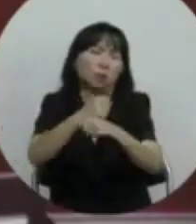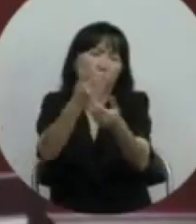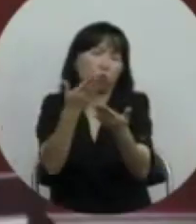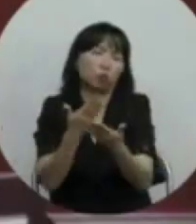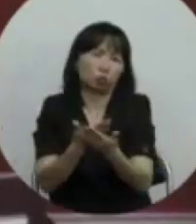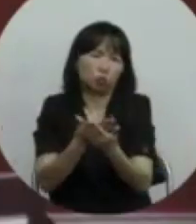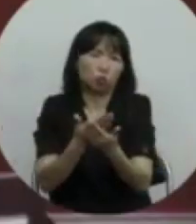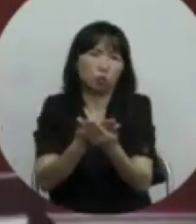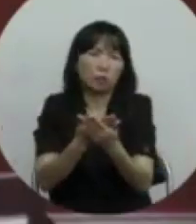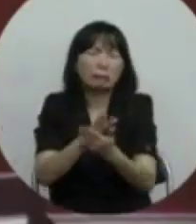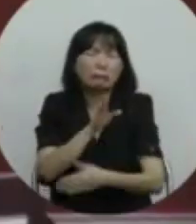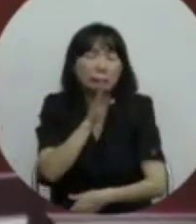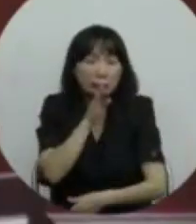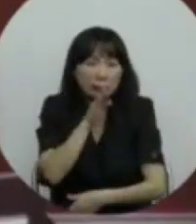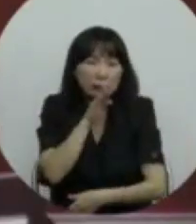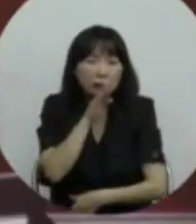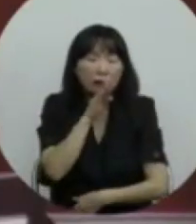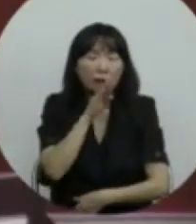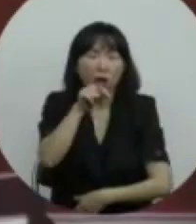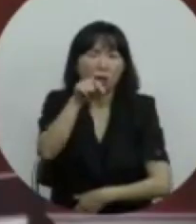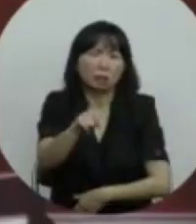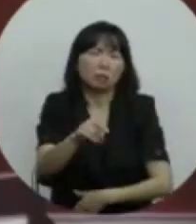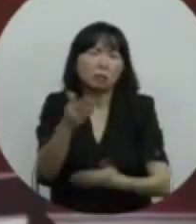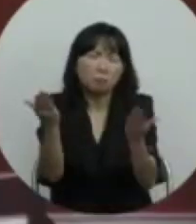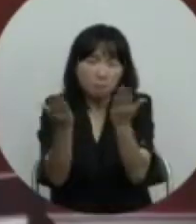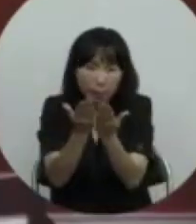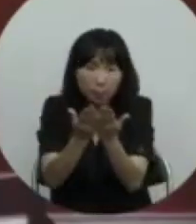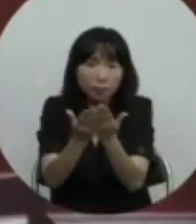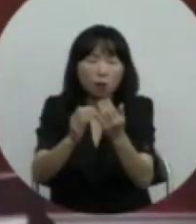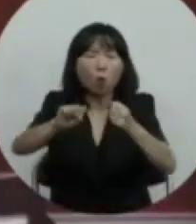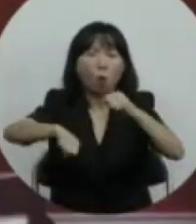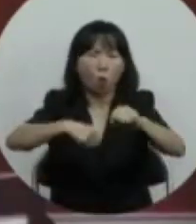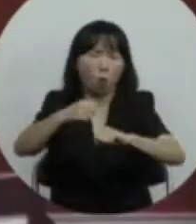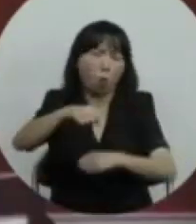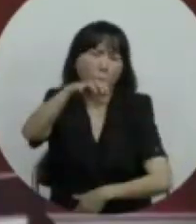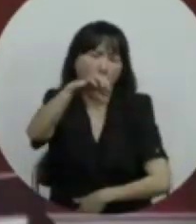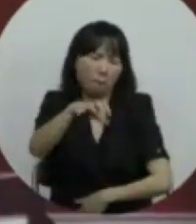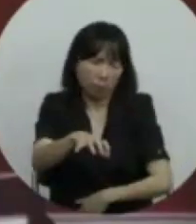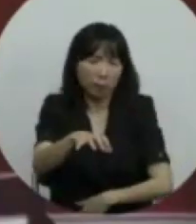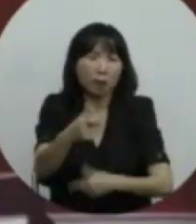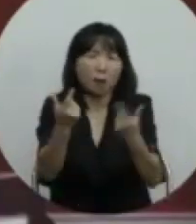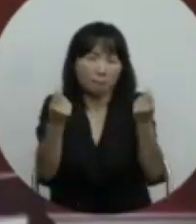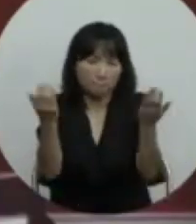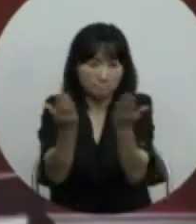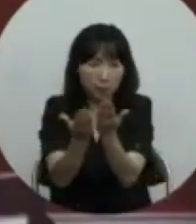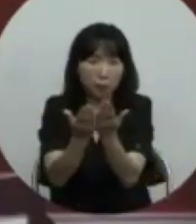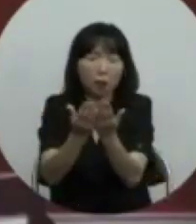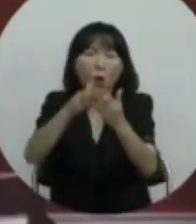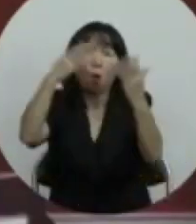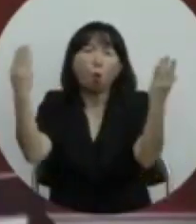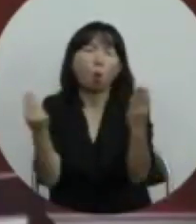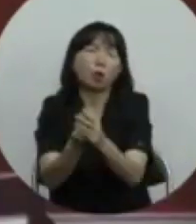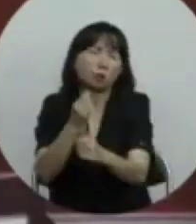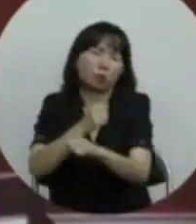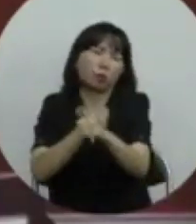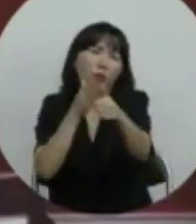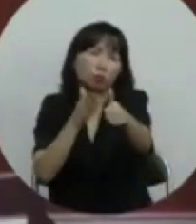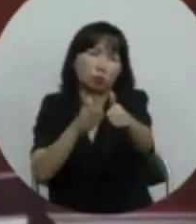진정한 관광형 테마파크가 될 수 있도록 처음 추진하고자 했던 시설을 완성해